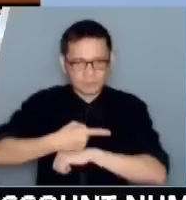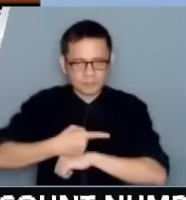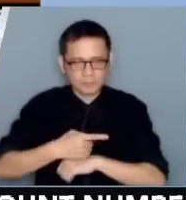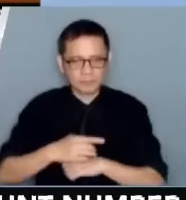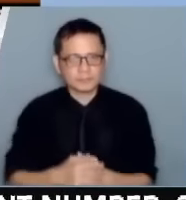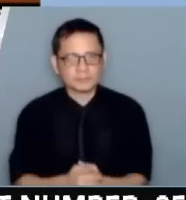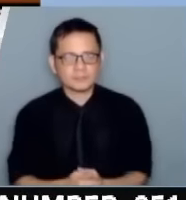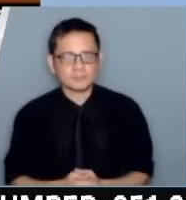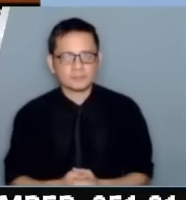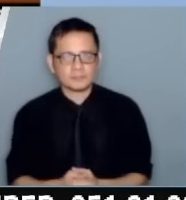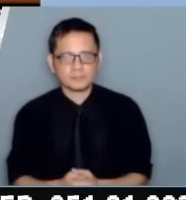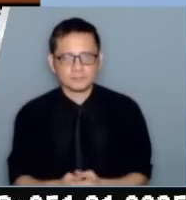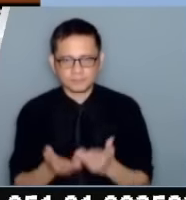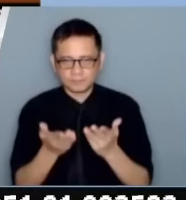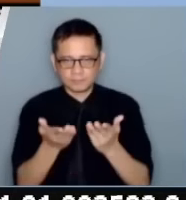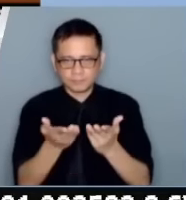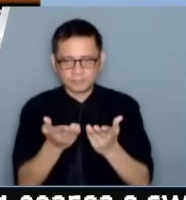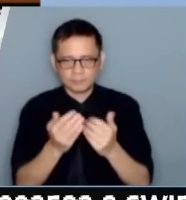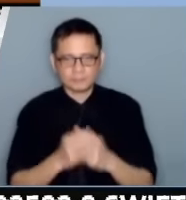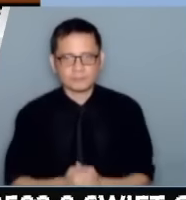weather services chief